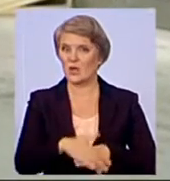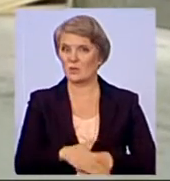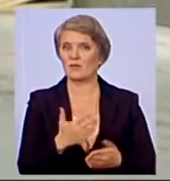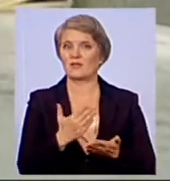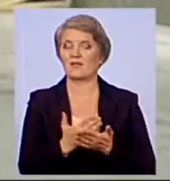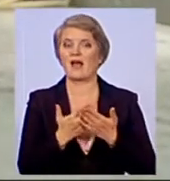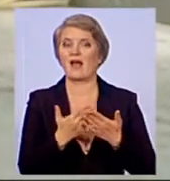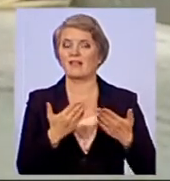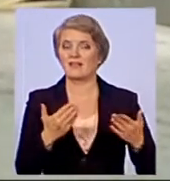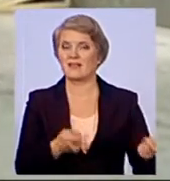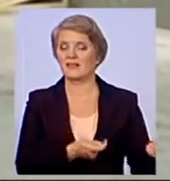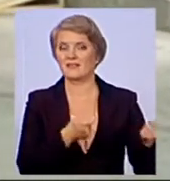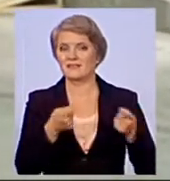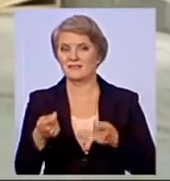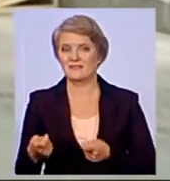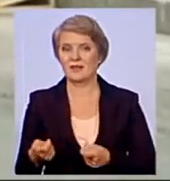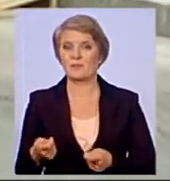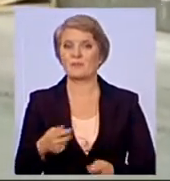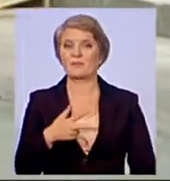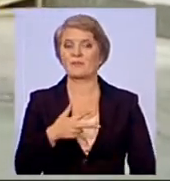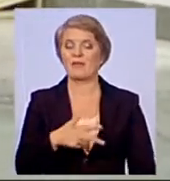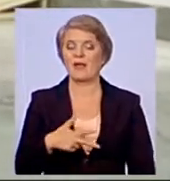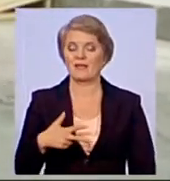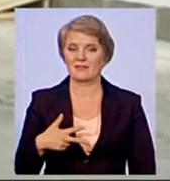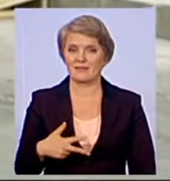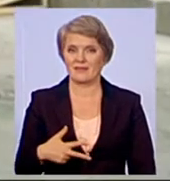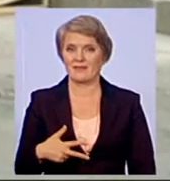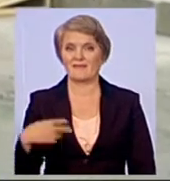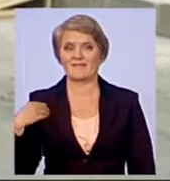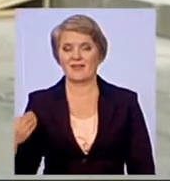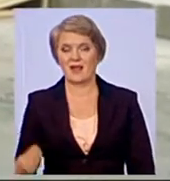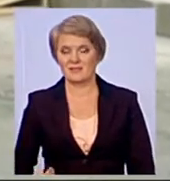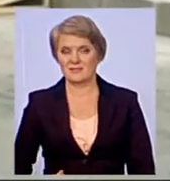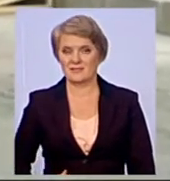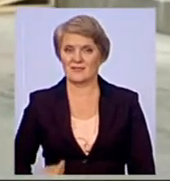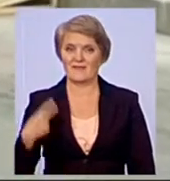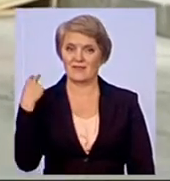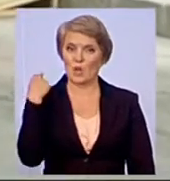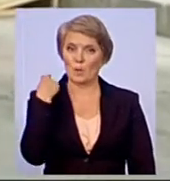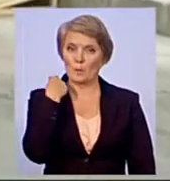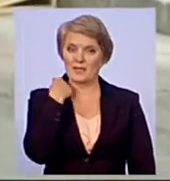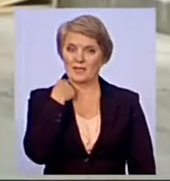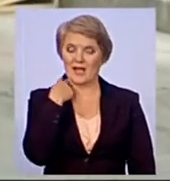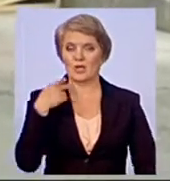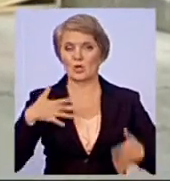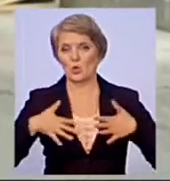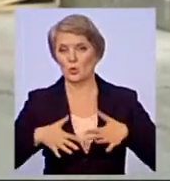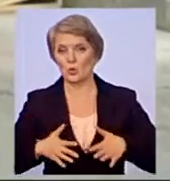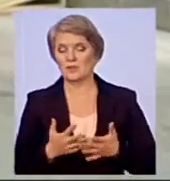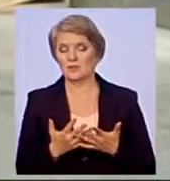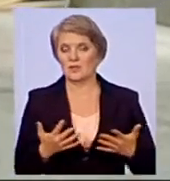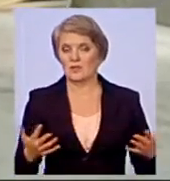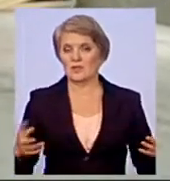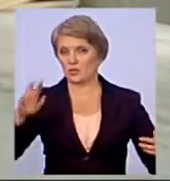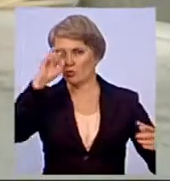галеристи, привезли роботи галеристи з Данії, з Франції, з Великобританії, з Грузії та інших